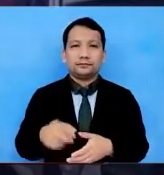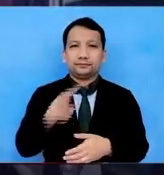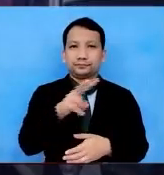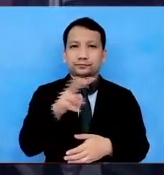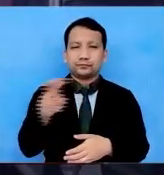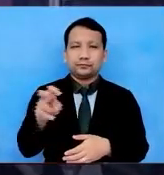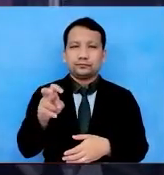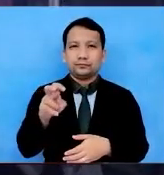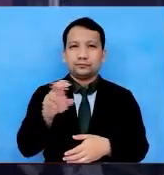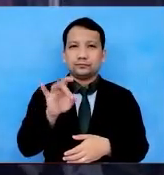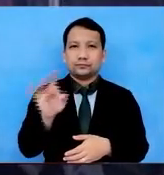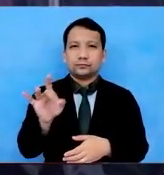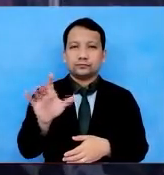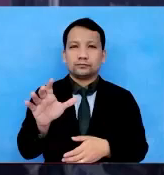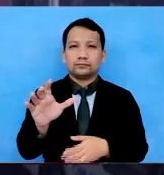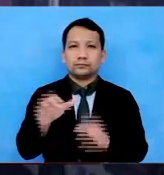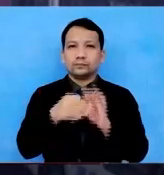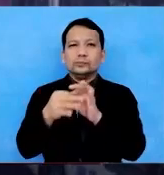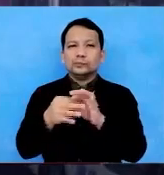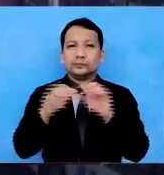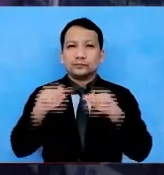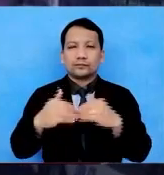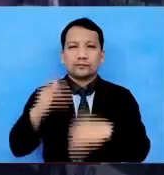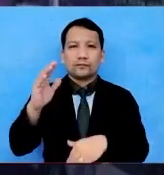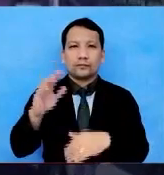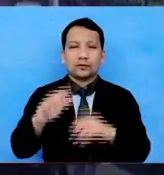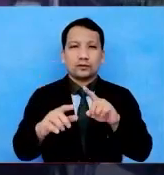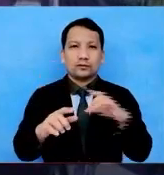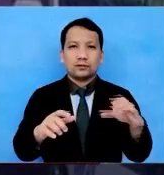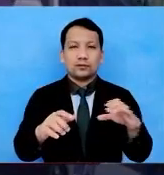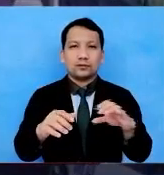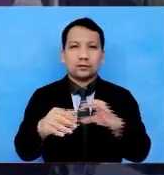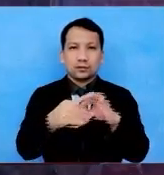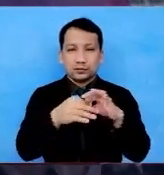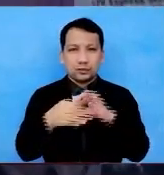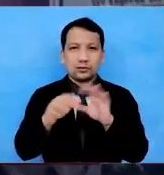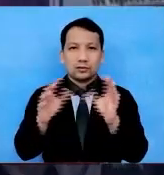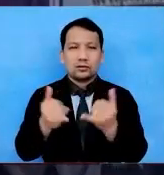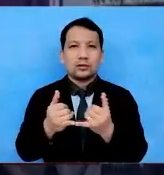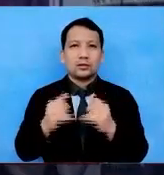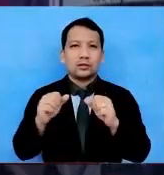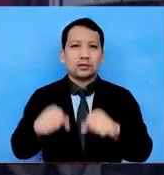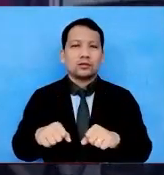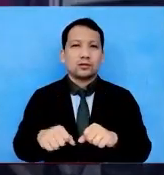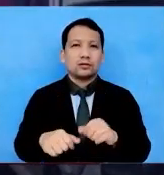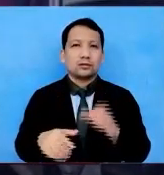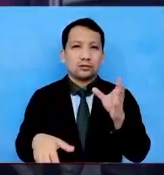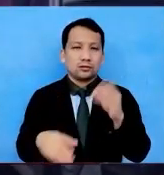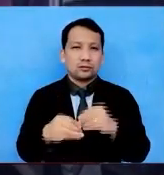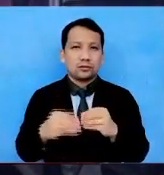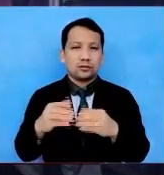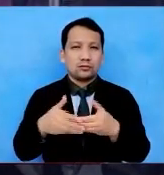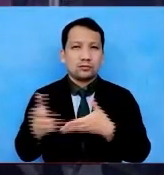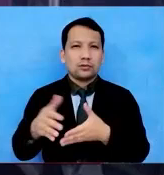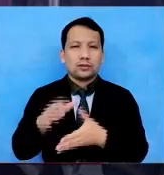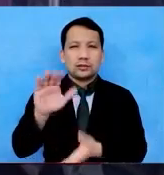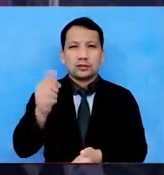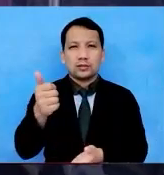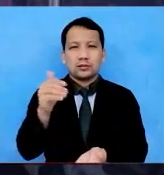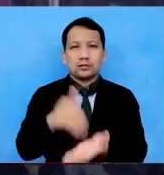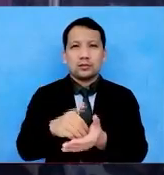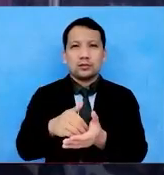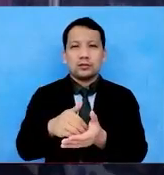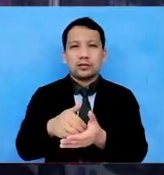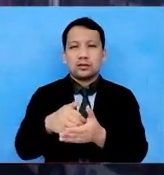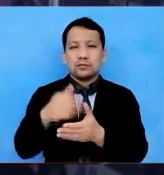mayroon ng halos 300 kooperatiba at mahigit 150 korporasyon. Sa ilalim niyan, may halos 10,000 unit ng